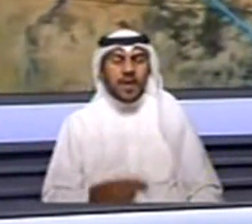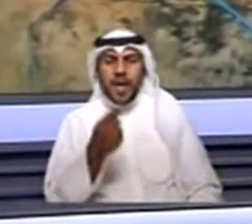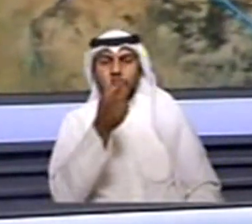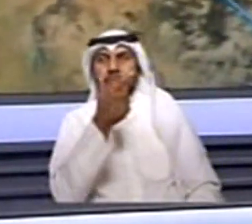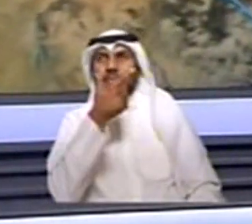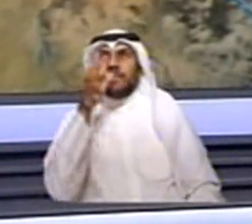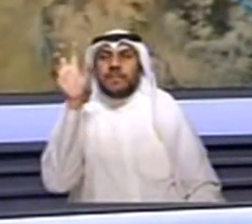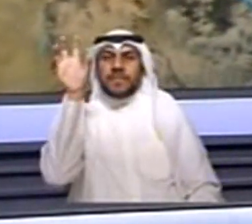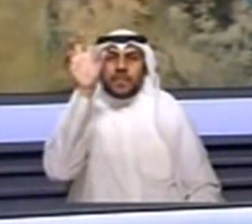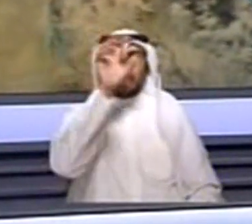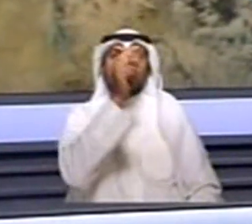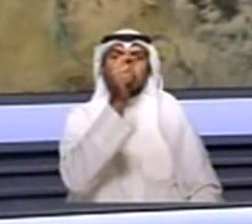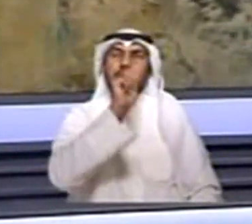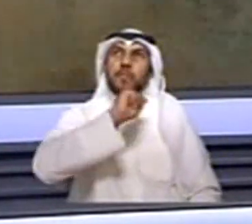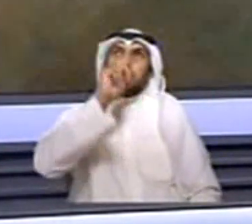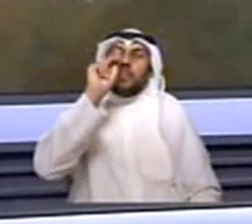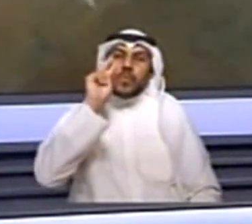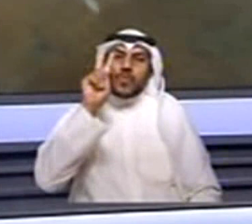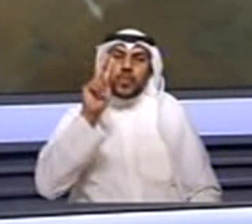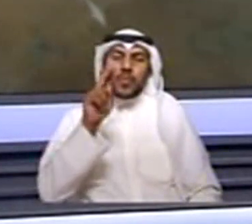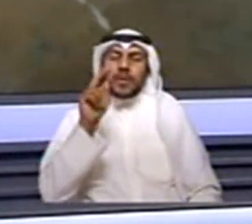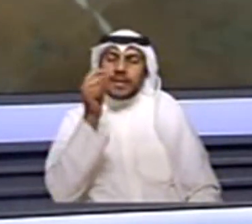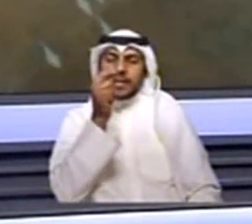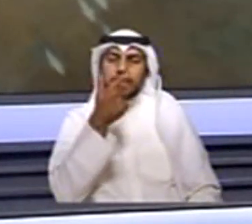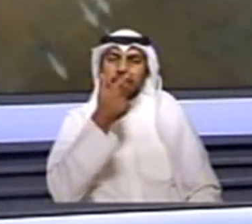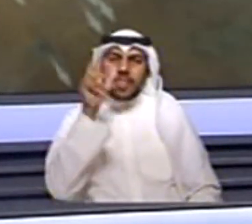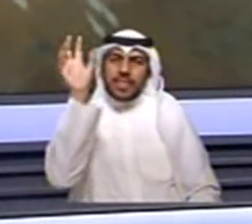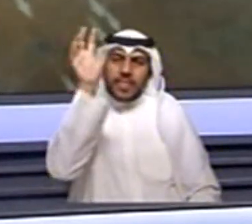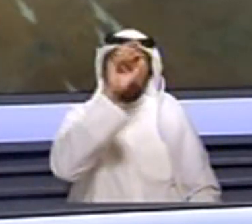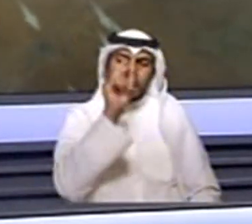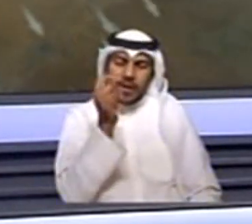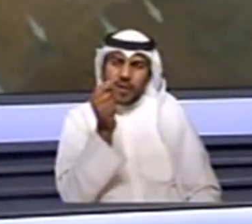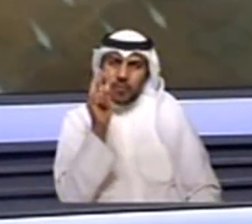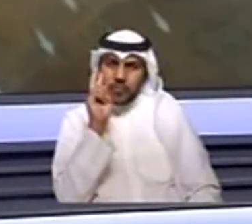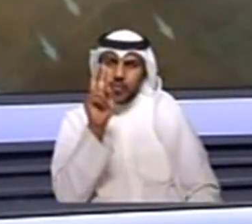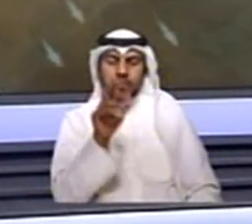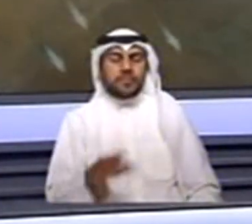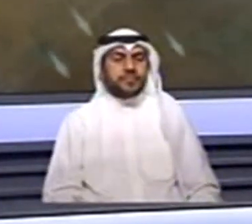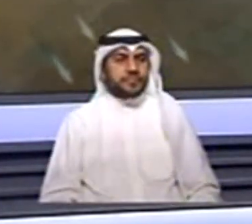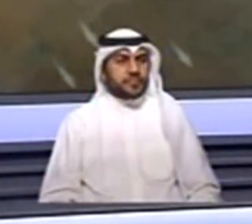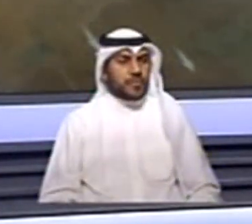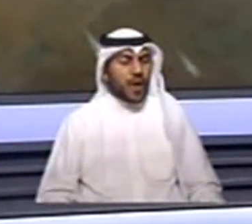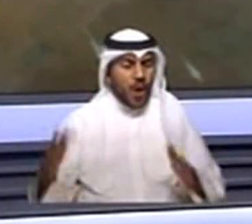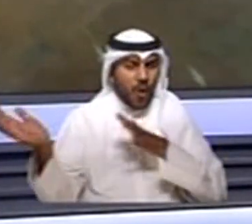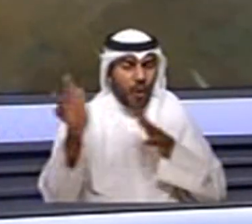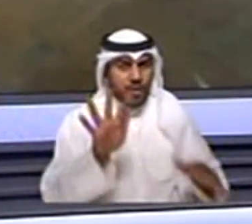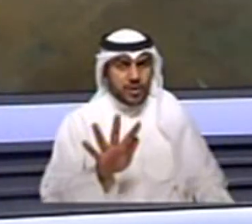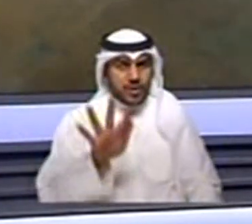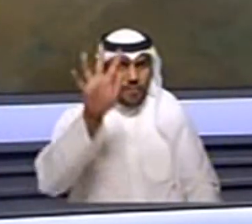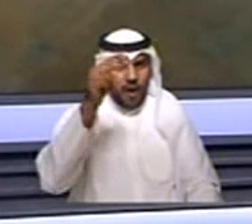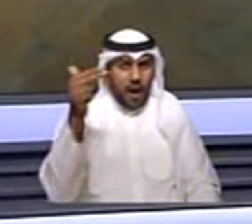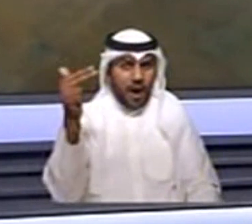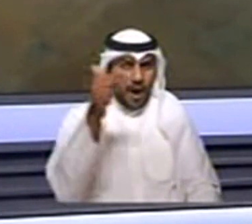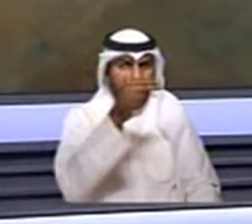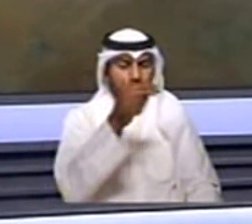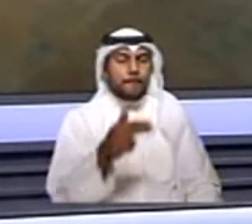قائمة ويانا اليوم مباشر امتداد تأثير منخفض جوي موجود ويانا، ونتوقع أنه يستمر ويانا لعدة أيام. الرياح شمالية غربية خفيفة إلى معتدلة